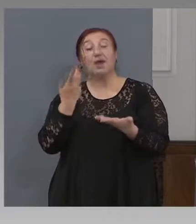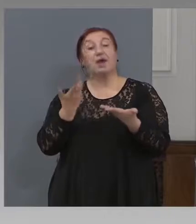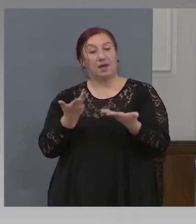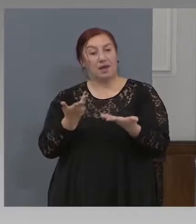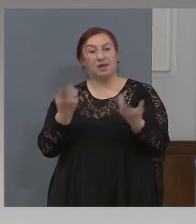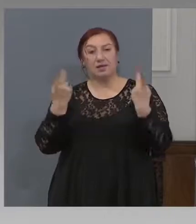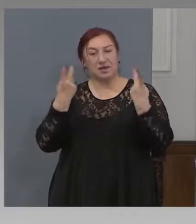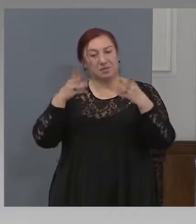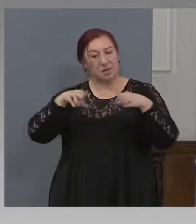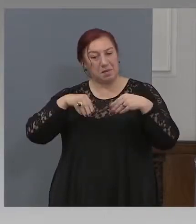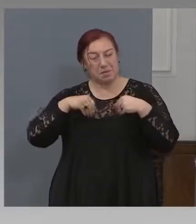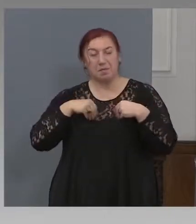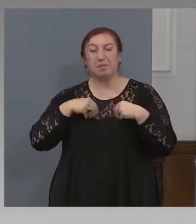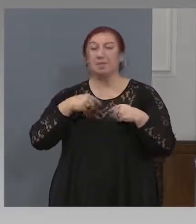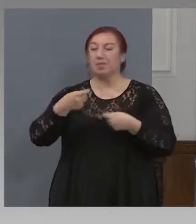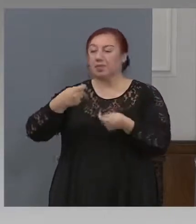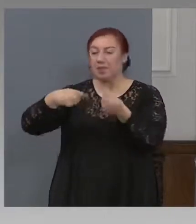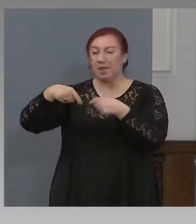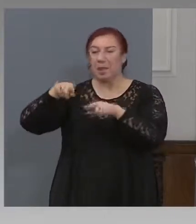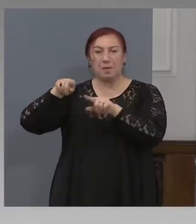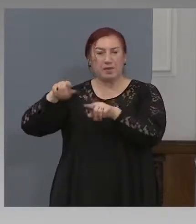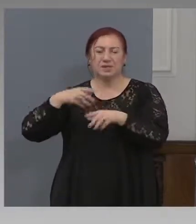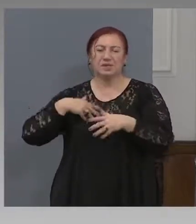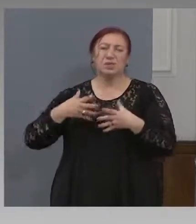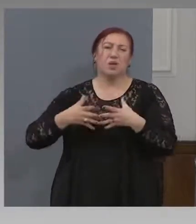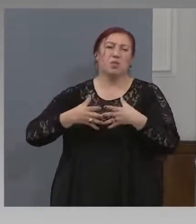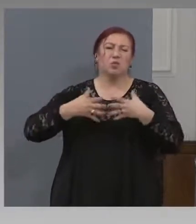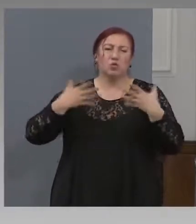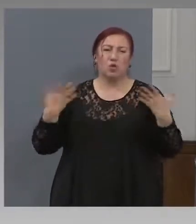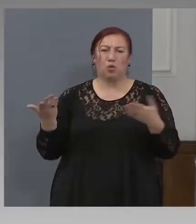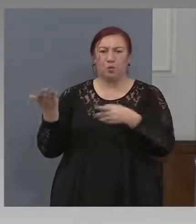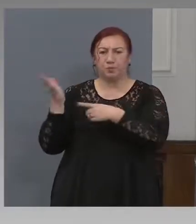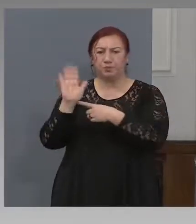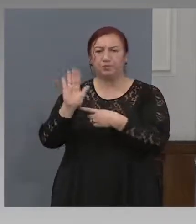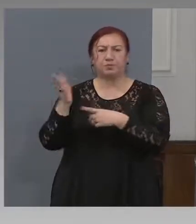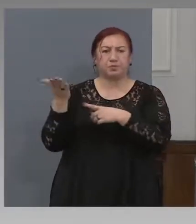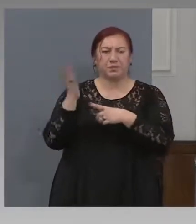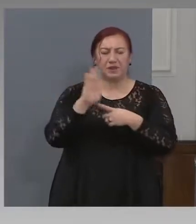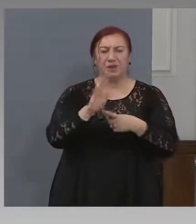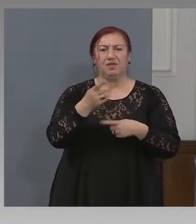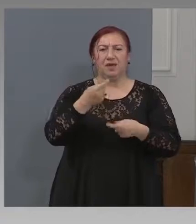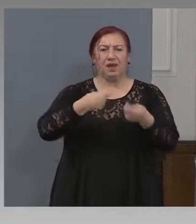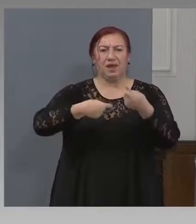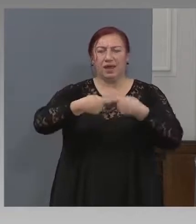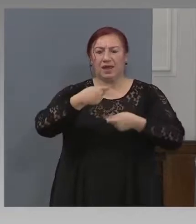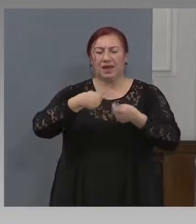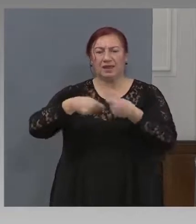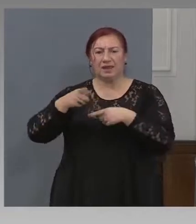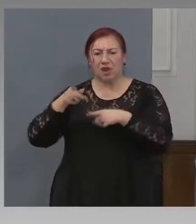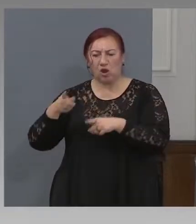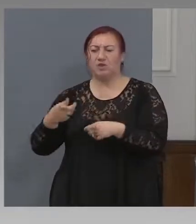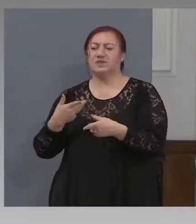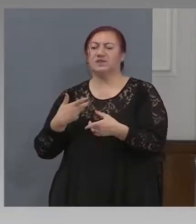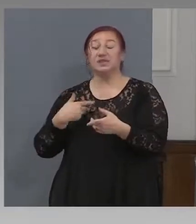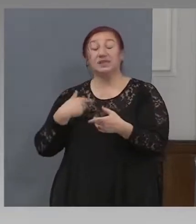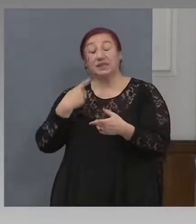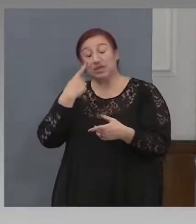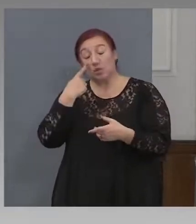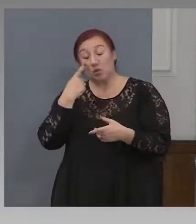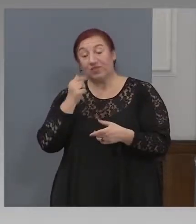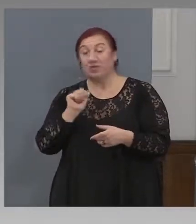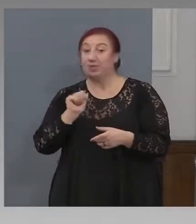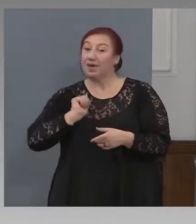пазара има изключително много представители, оператори, търговци, се опитваме да